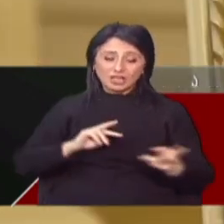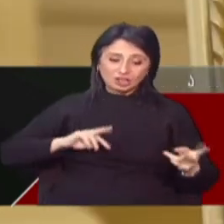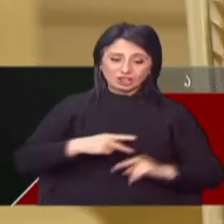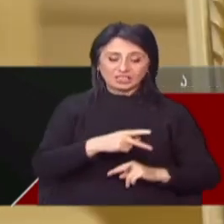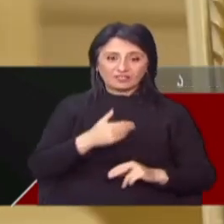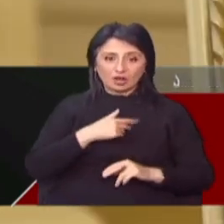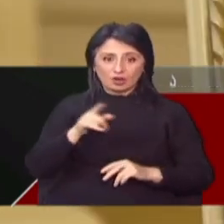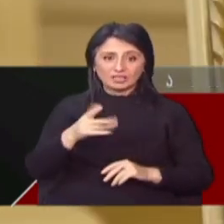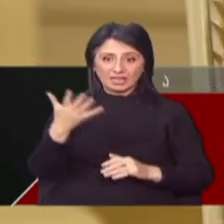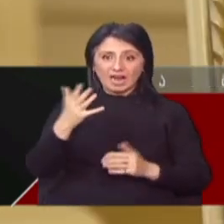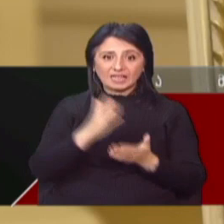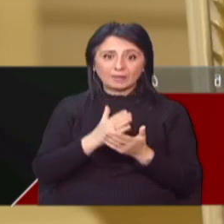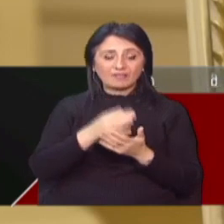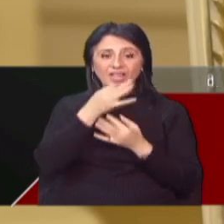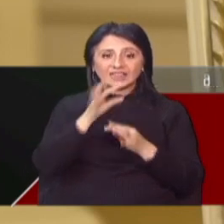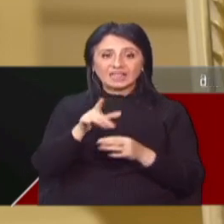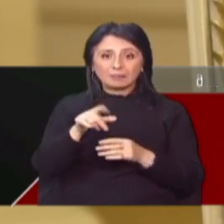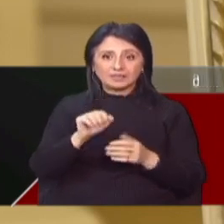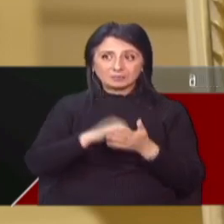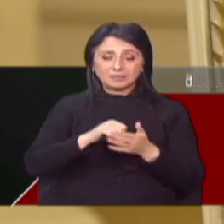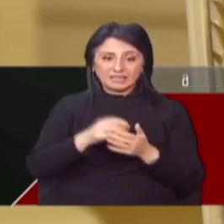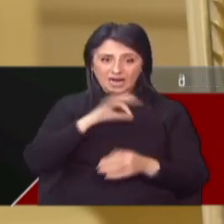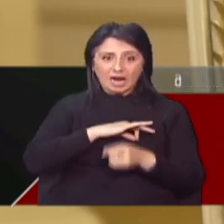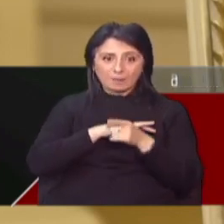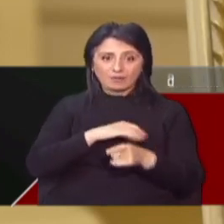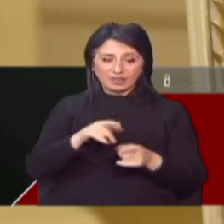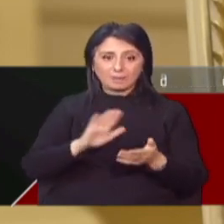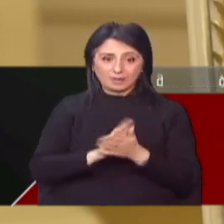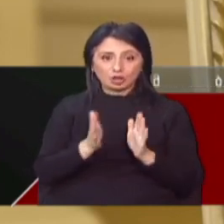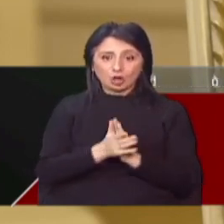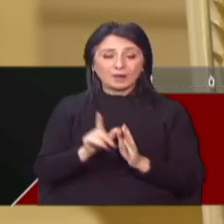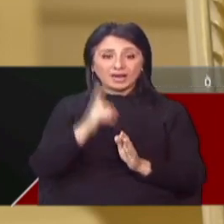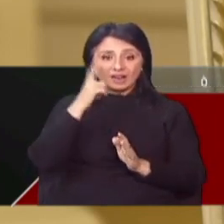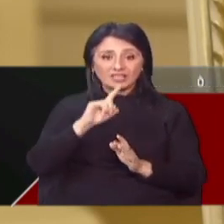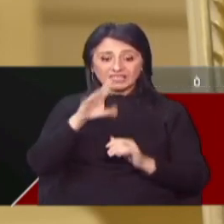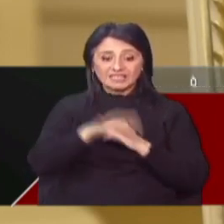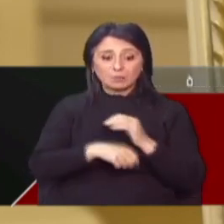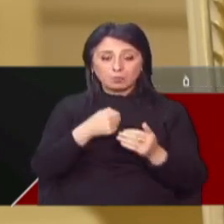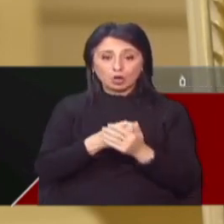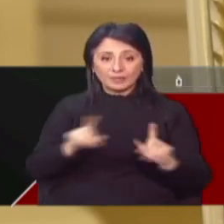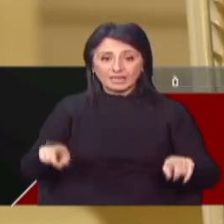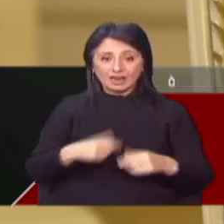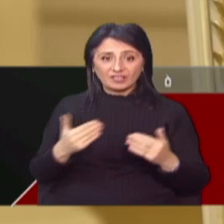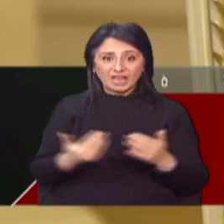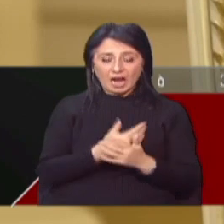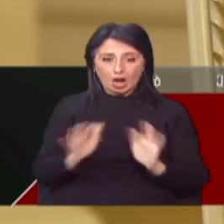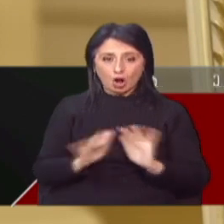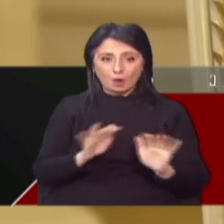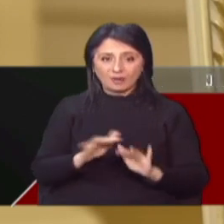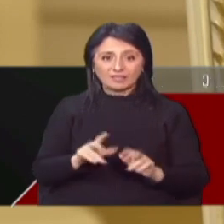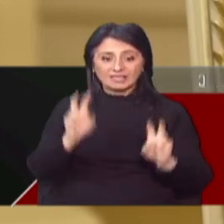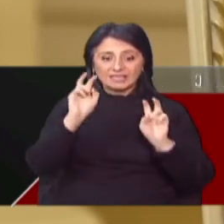შეცვლით. ისინი მათხელთ არსებულ ნებისმიერ ინსტრუმენტს გამოიყენებენ. იდეა მდგომარეობს იმაში, რომ წლის ბოლომდე განახორციელონ ახალი ოპერაცია,